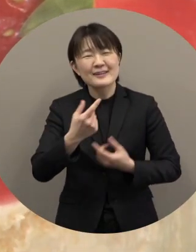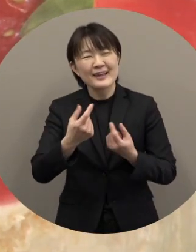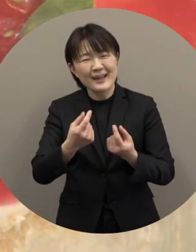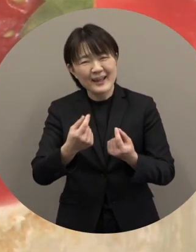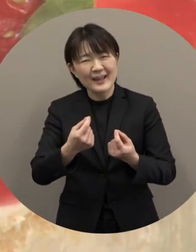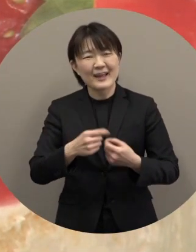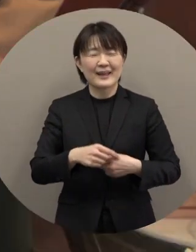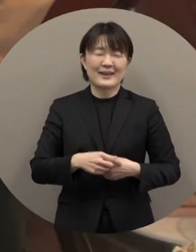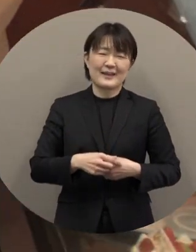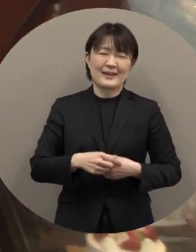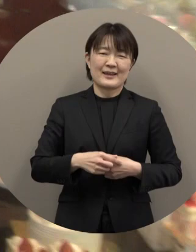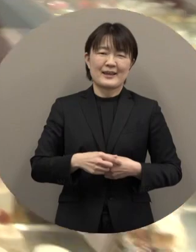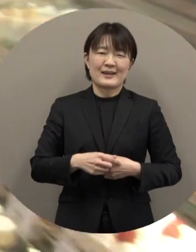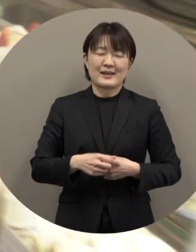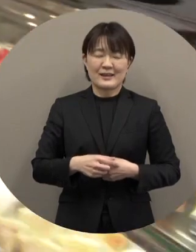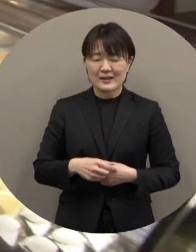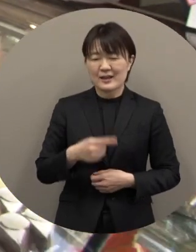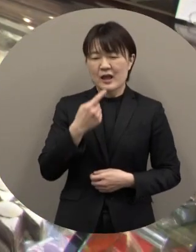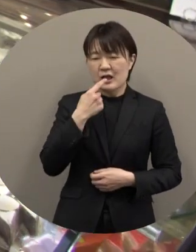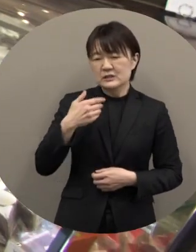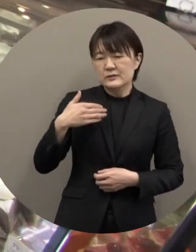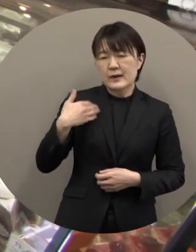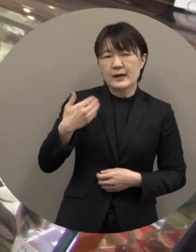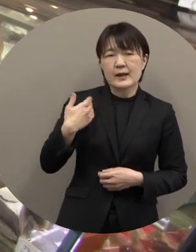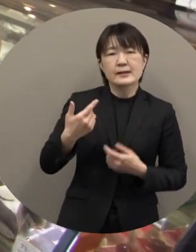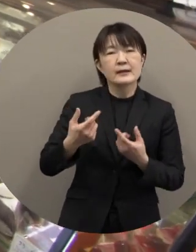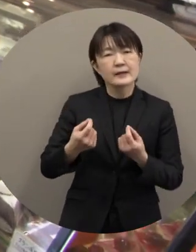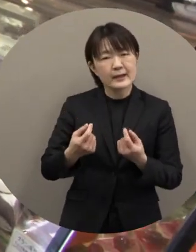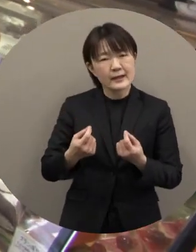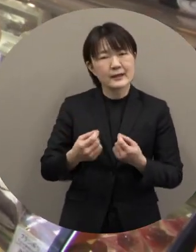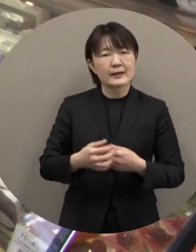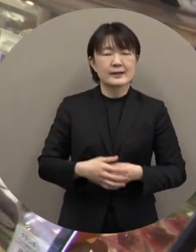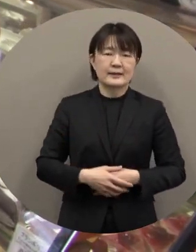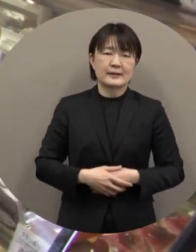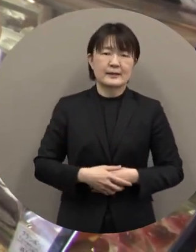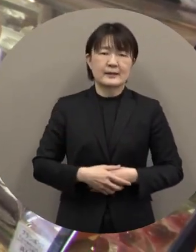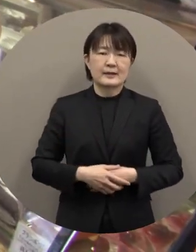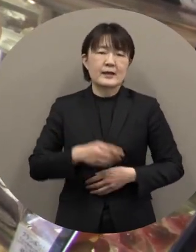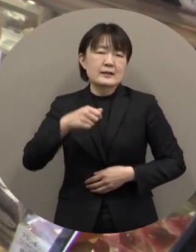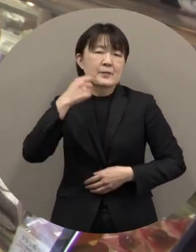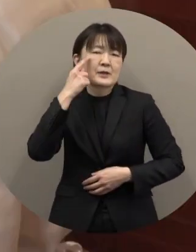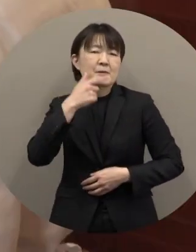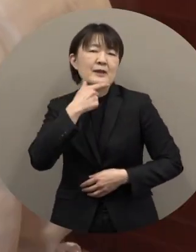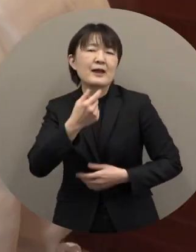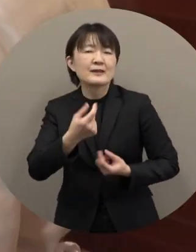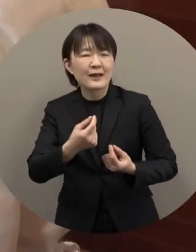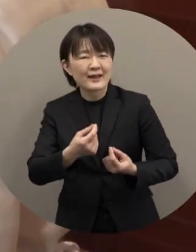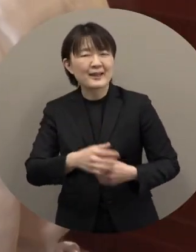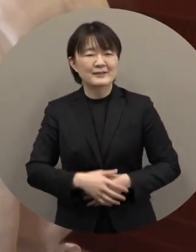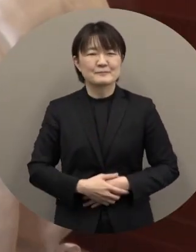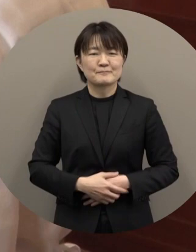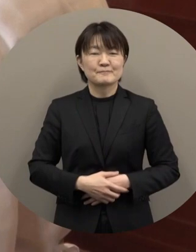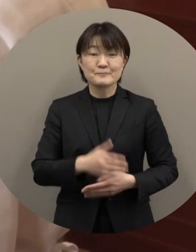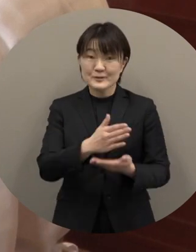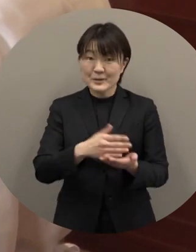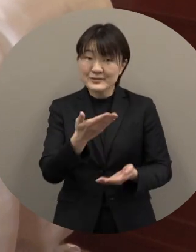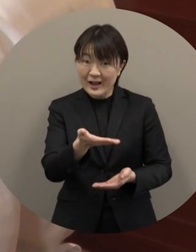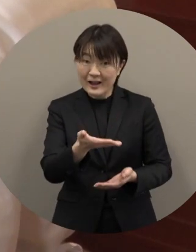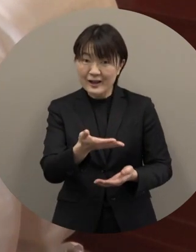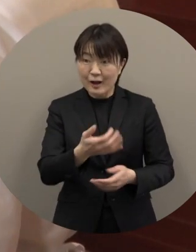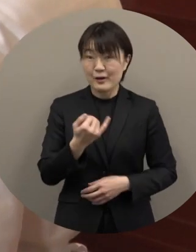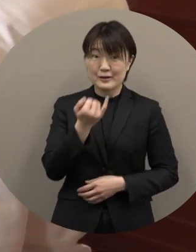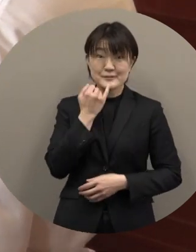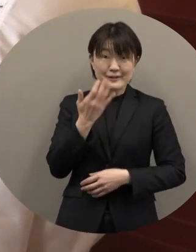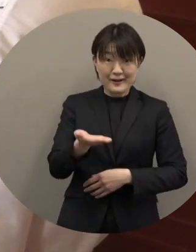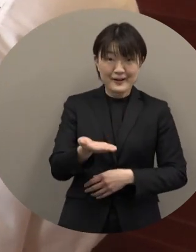も そうね、食べてみないと分かんないけど、 食べてみないとでも分かんないね。食べてみたいね。 カットしますよ。 いいんです